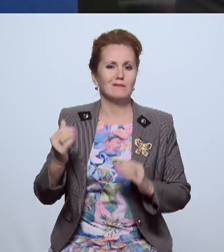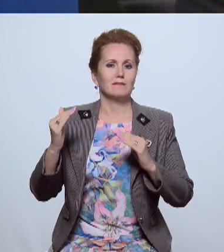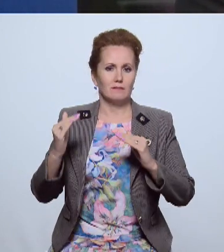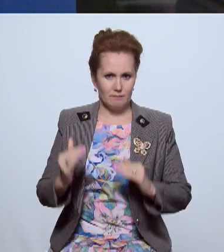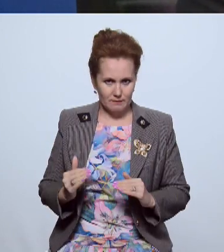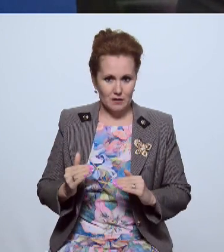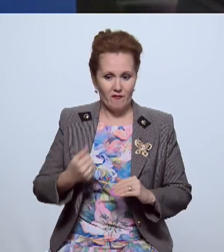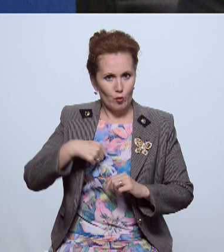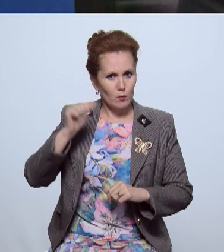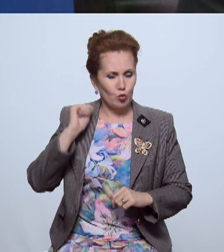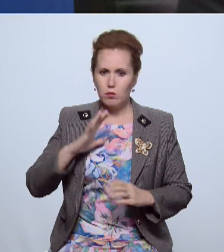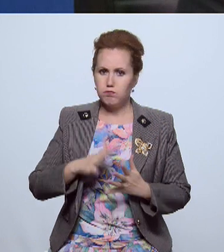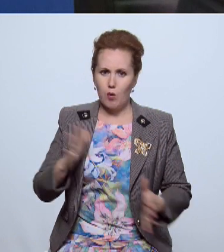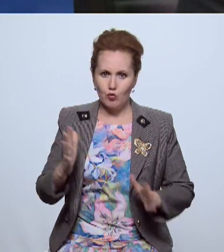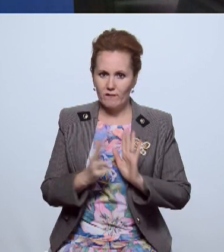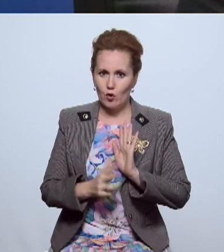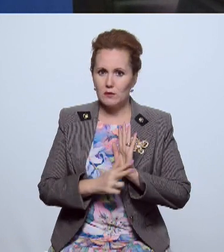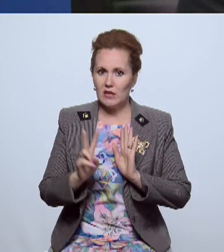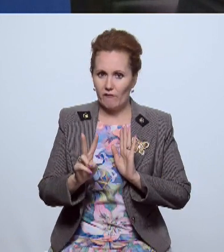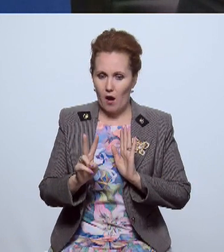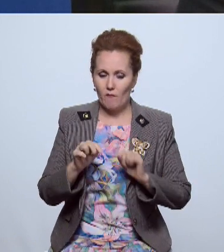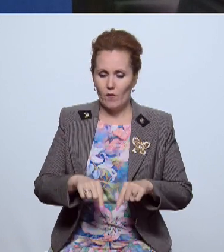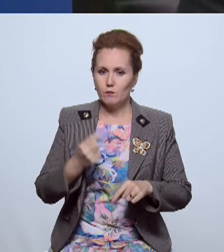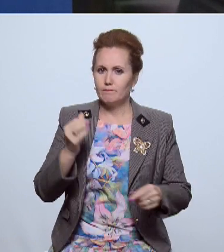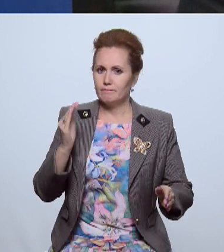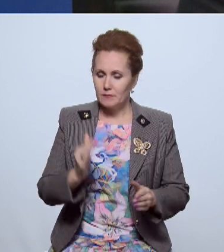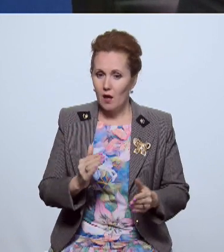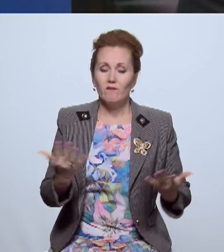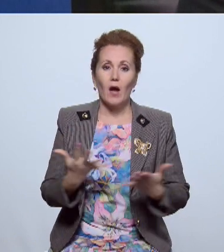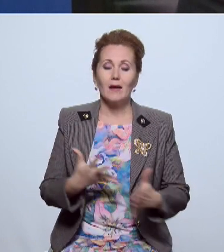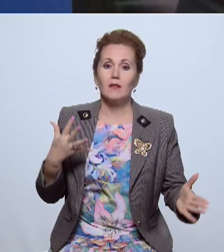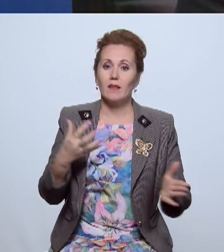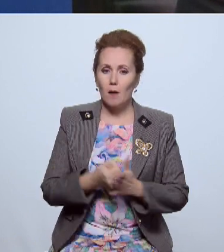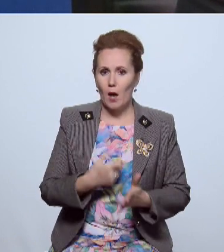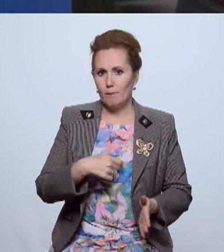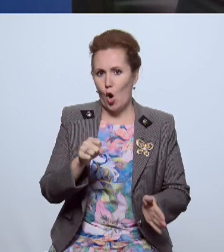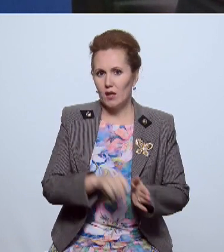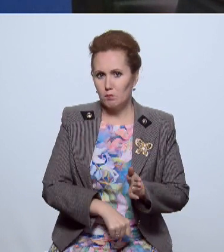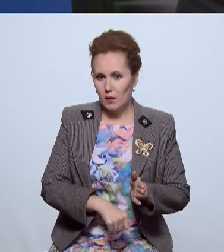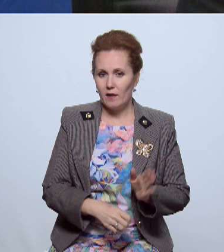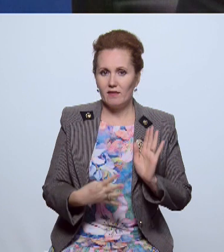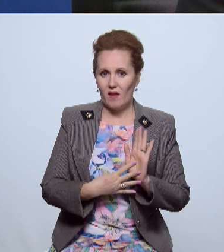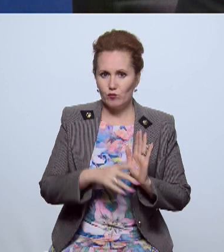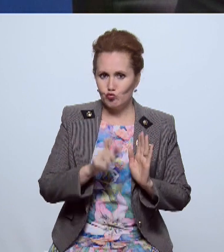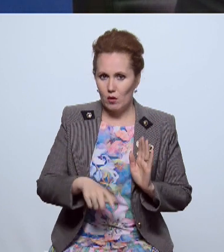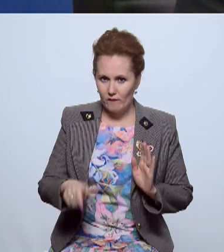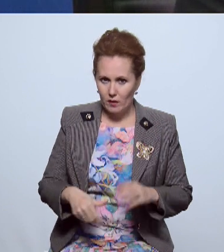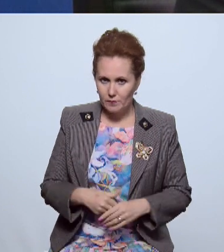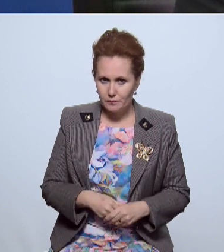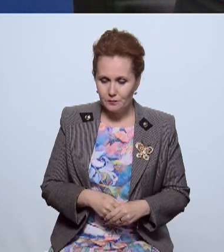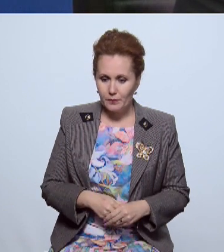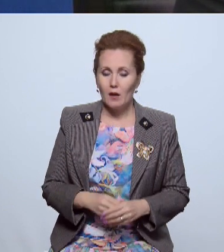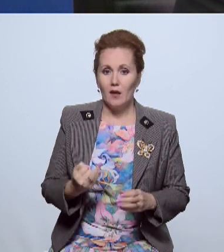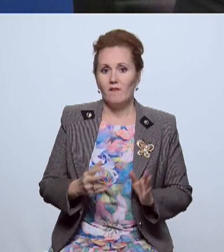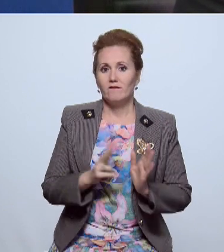Аналогичный период прошлого года было 82. В таких дорожно-транспортных происшествиях погибли 9 человек.